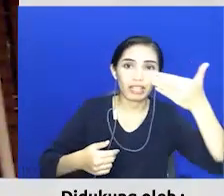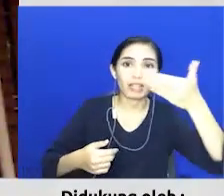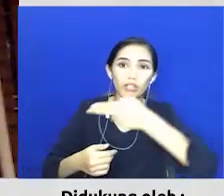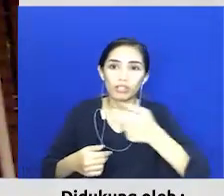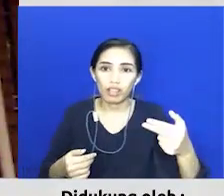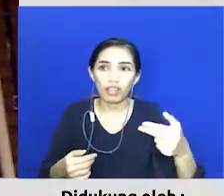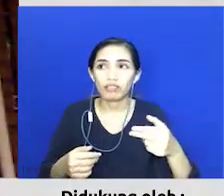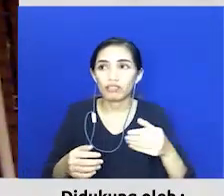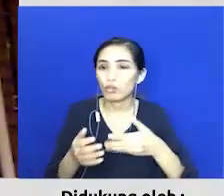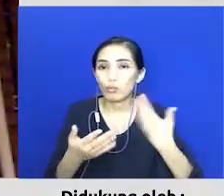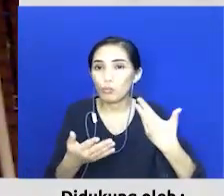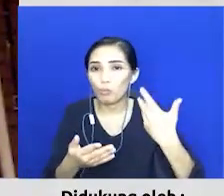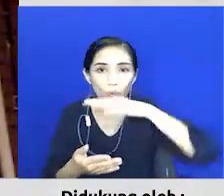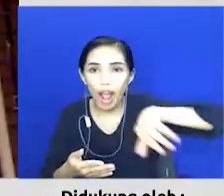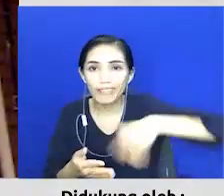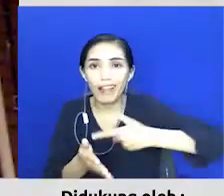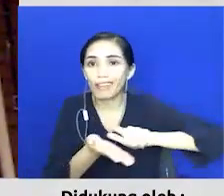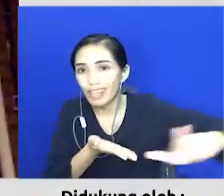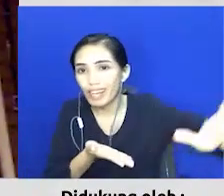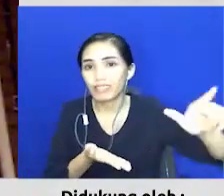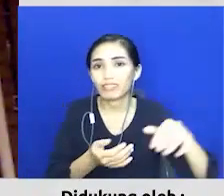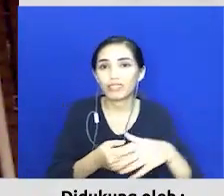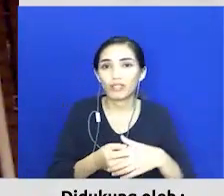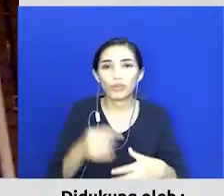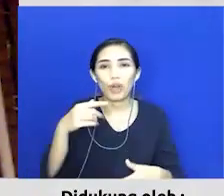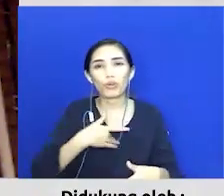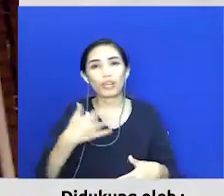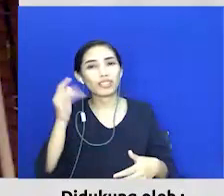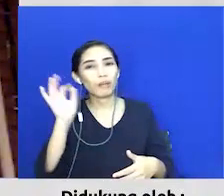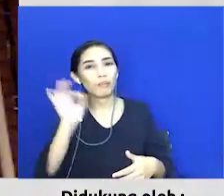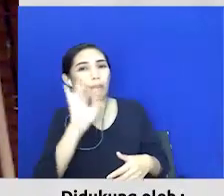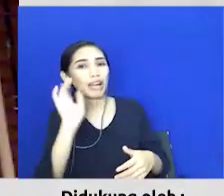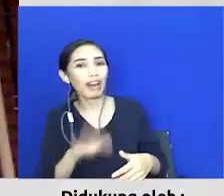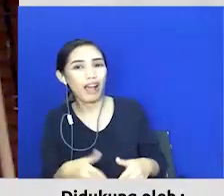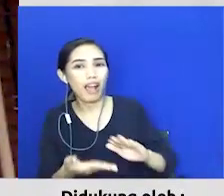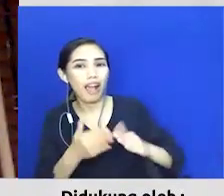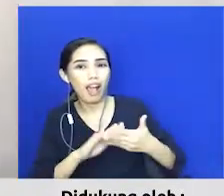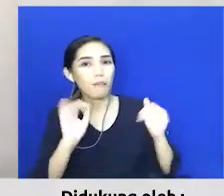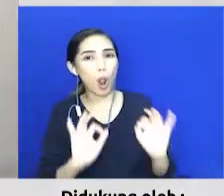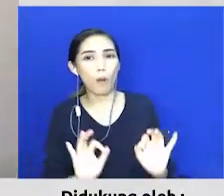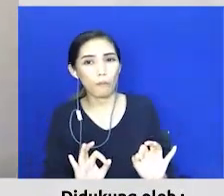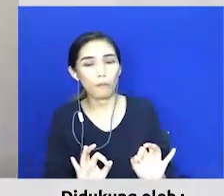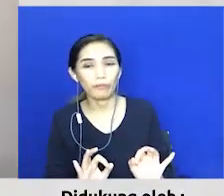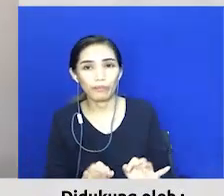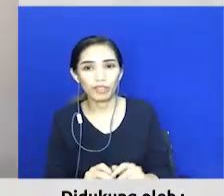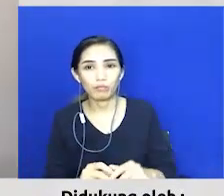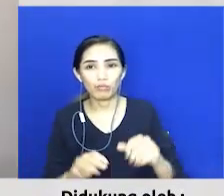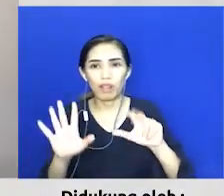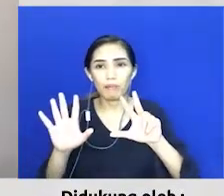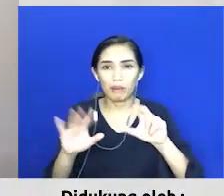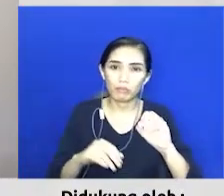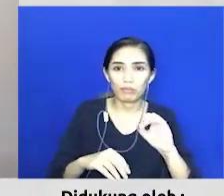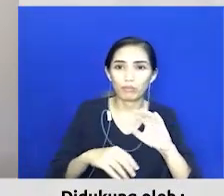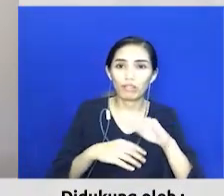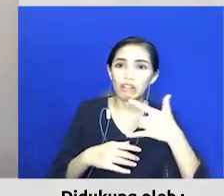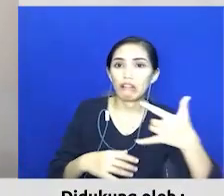Ri. Gitu. Jadi ya kan kayaknya ada aja gitu, entah tahun 70-an, 80-an dan seterusnya gitu. Jadi aku